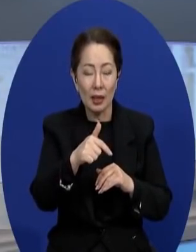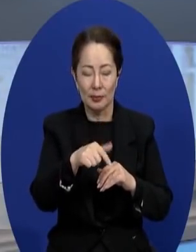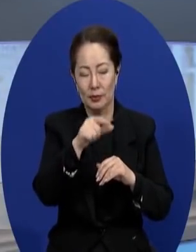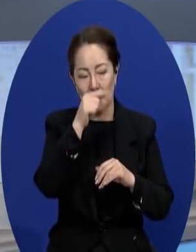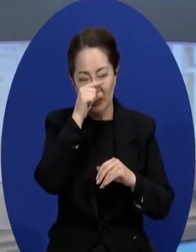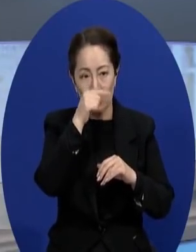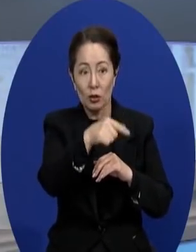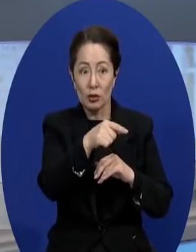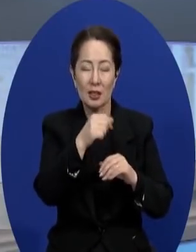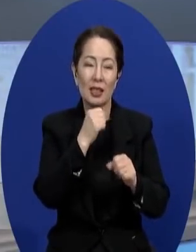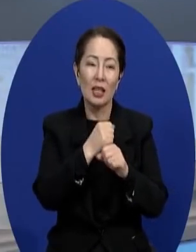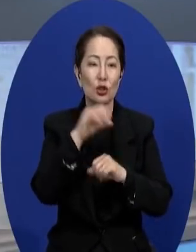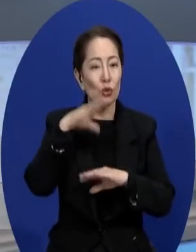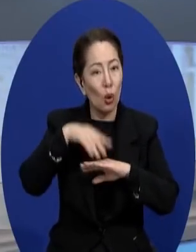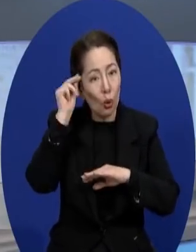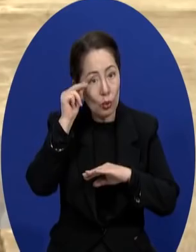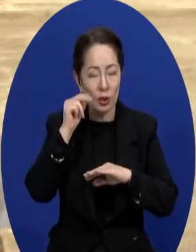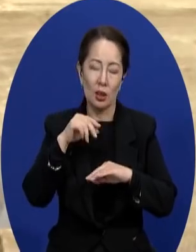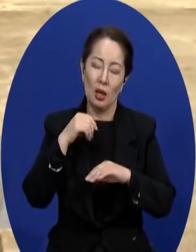ажилчдыг нэвтрүүлж байна.